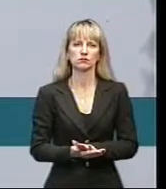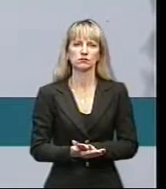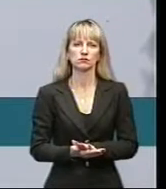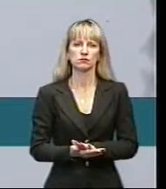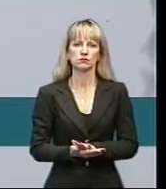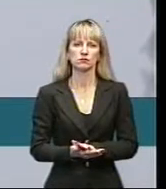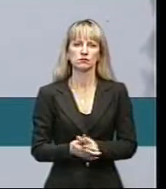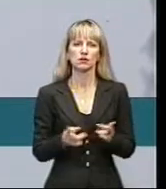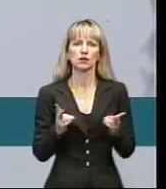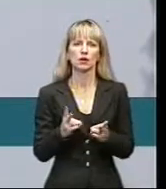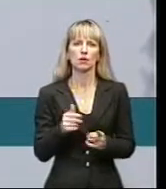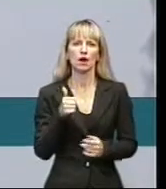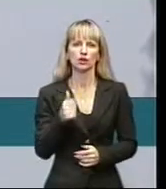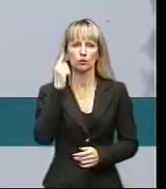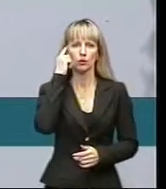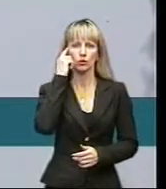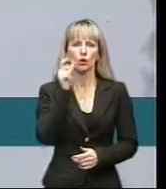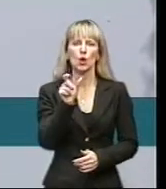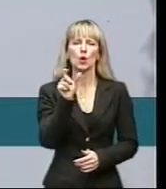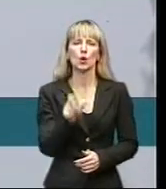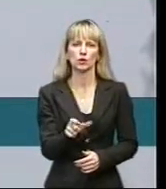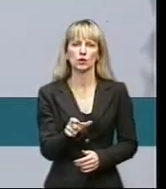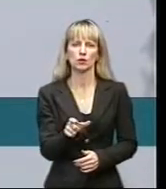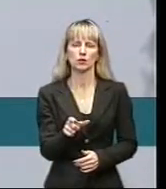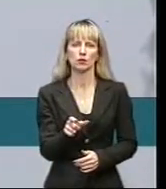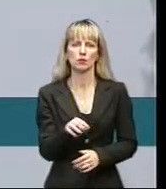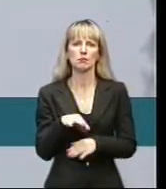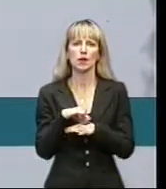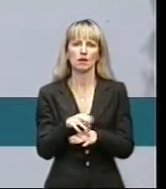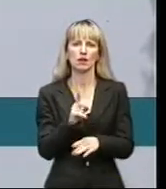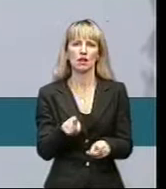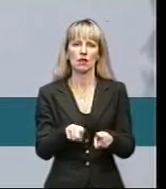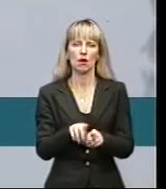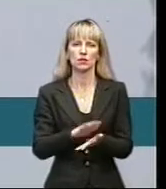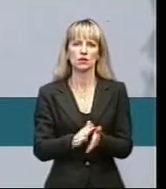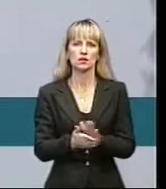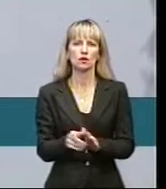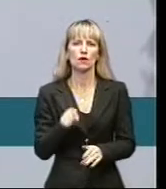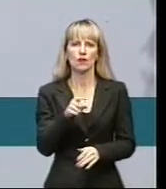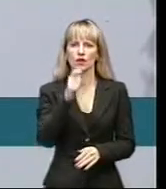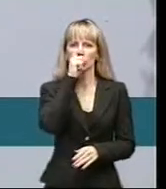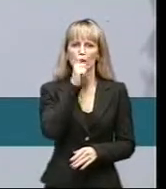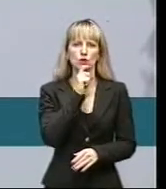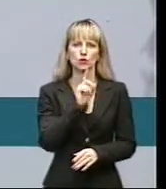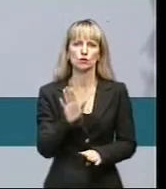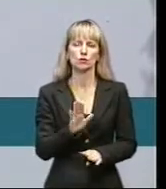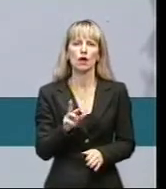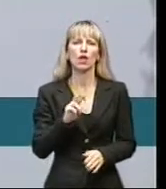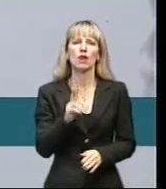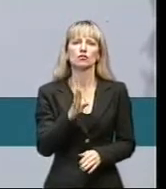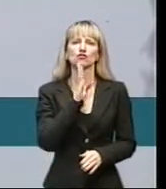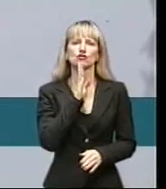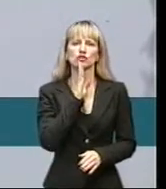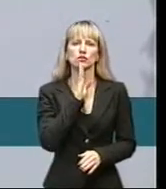ну, треба добре подумати. Людину довели до такого стану, що вона не розуміє. Ну, як жінка, мати